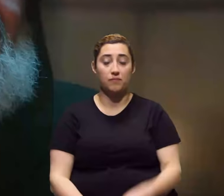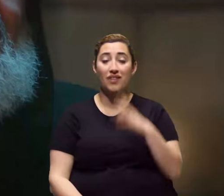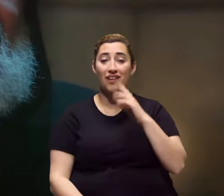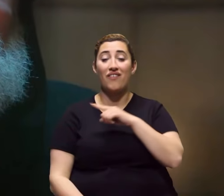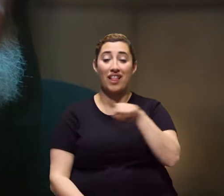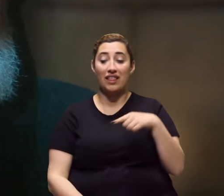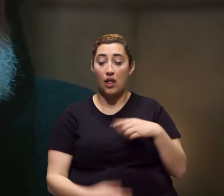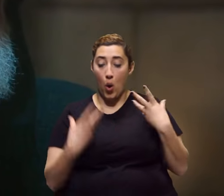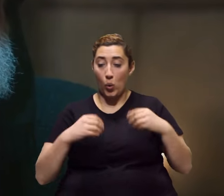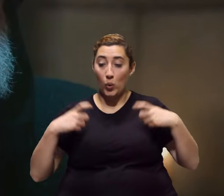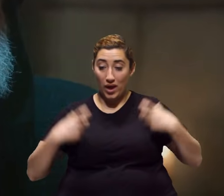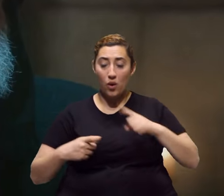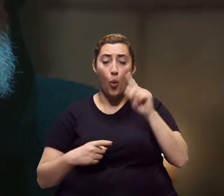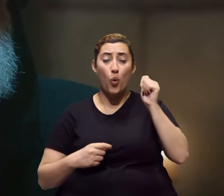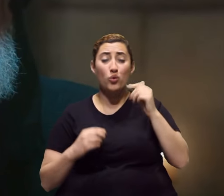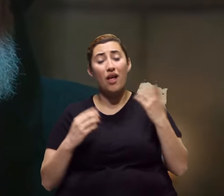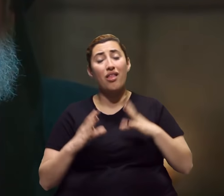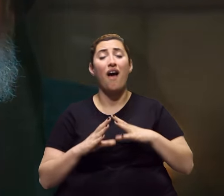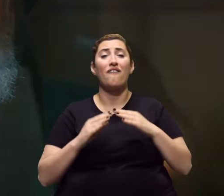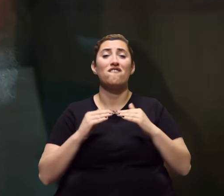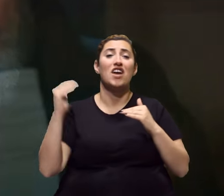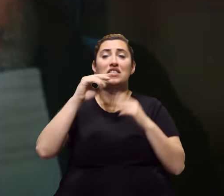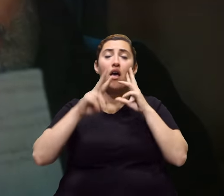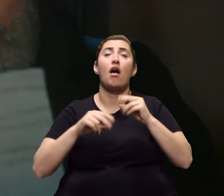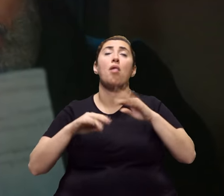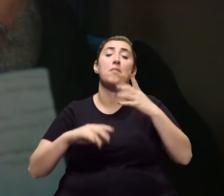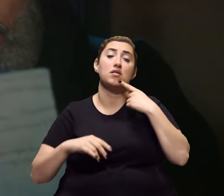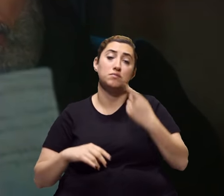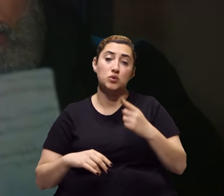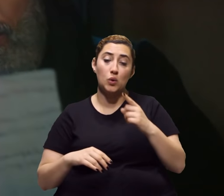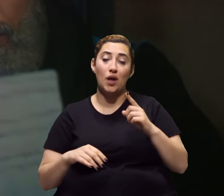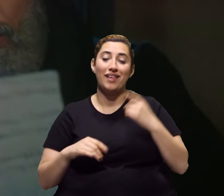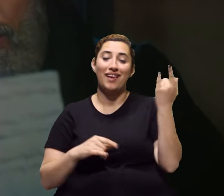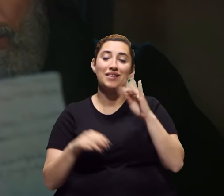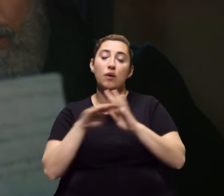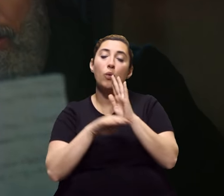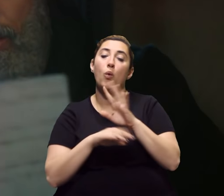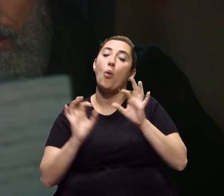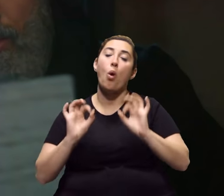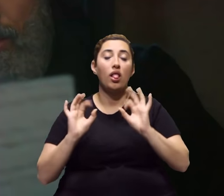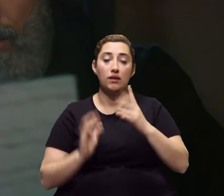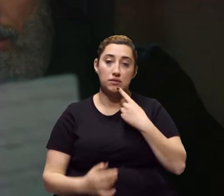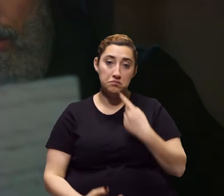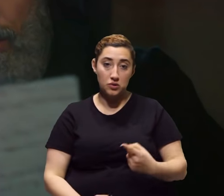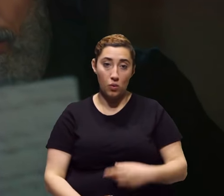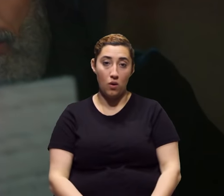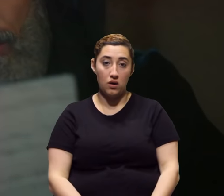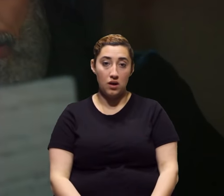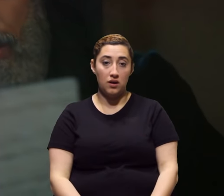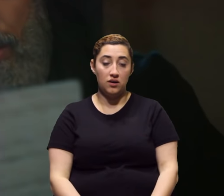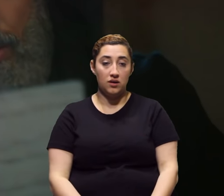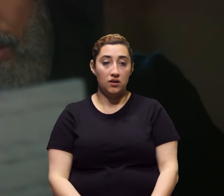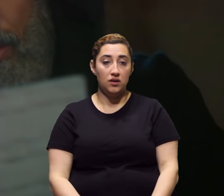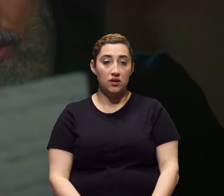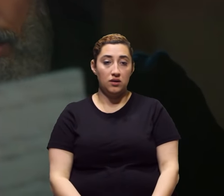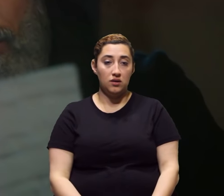Pirler vardıkları yerde 10 günden fazla gecelemezler imiş. Seyahat adabından, usulden imiş.